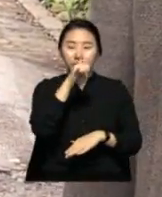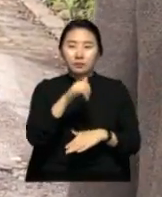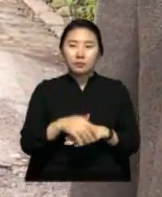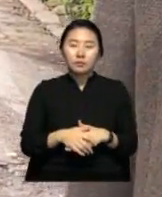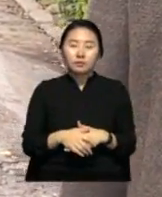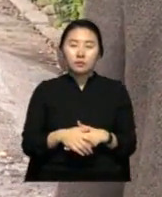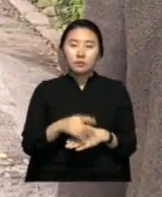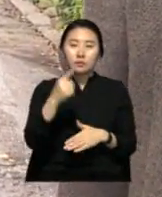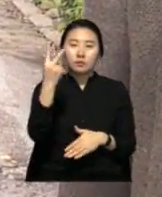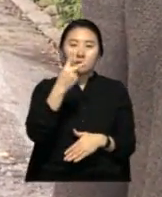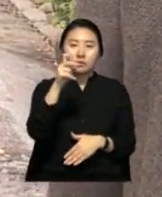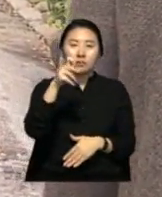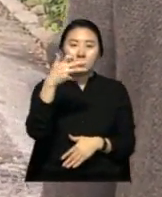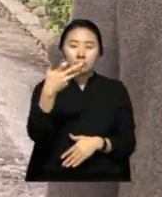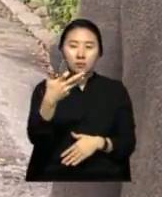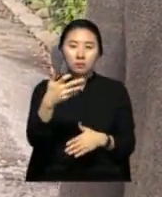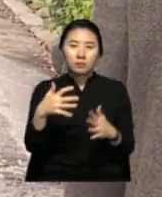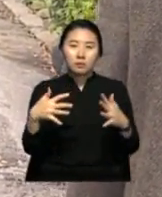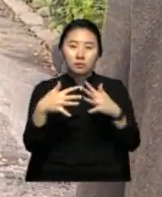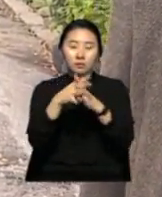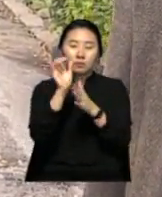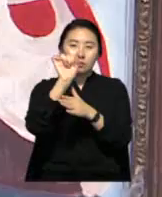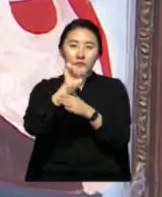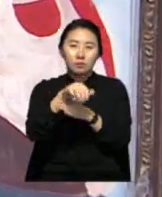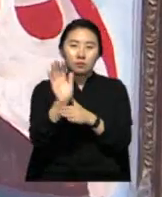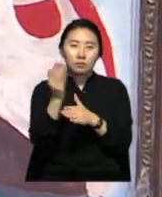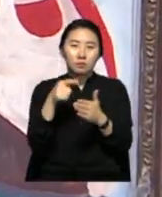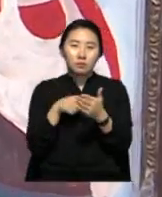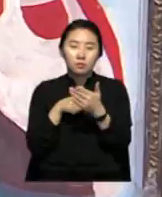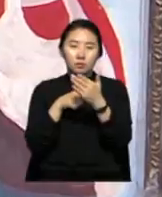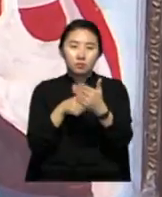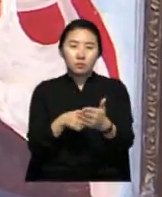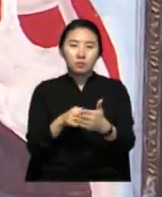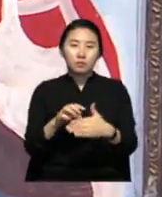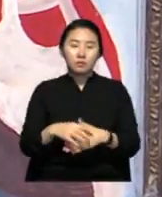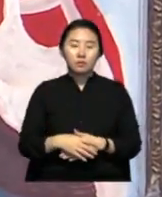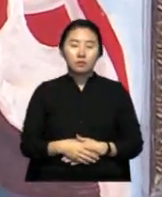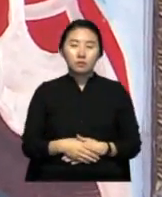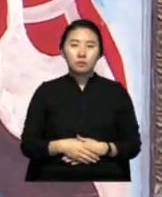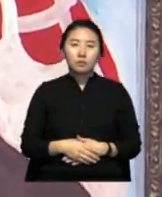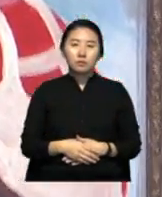아울러 2018년까지 사업 시행 인가가 이루어지도록 추진할 방침이라고 설명했습니다.